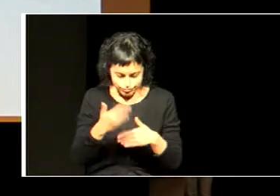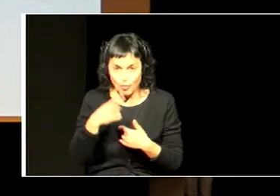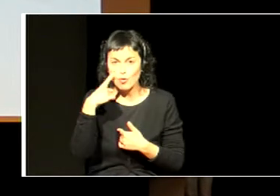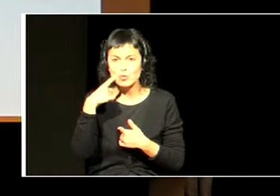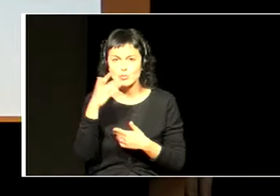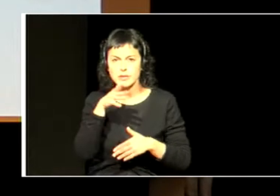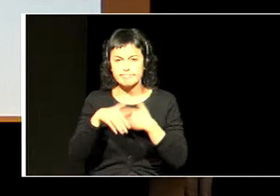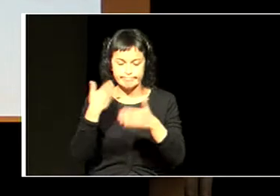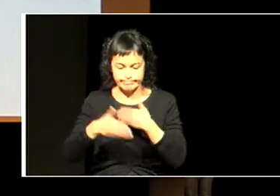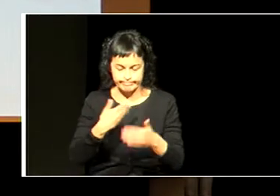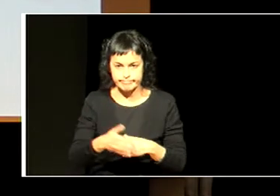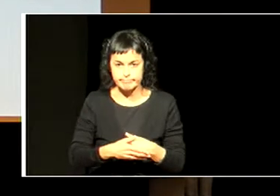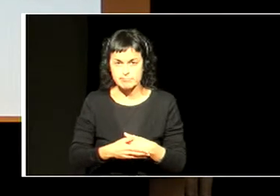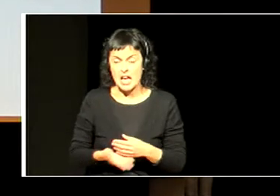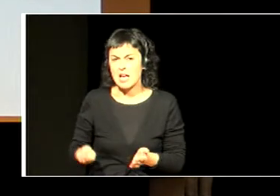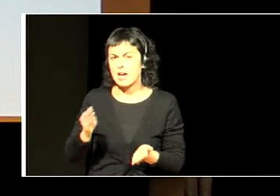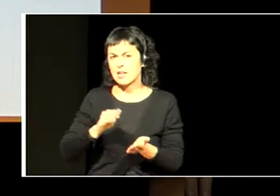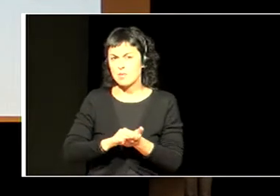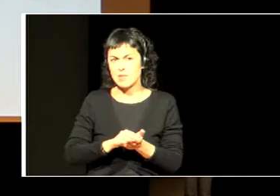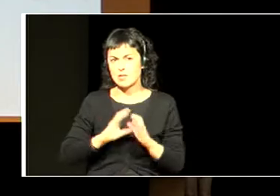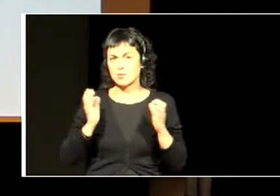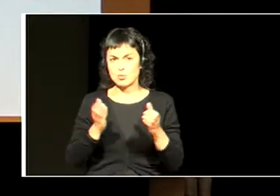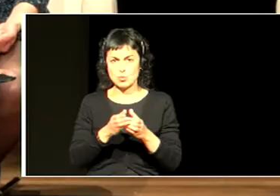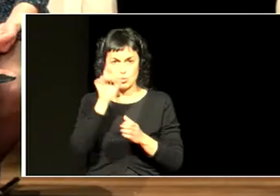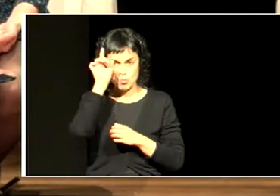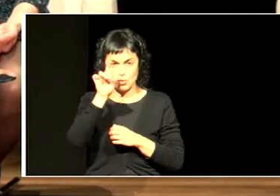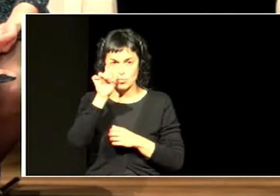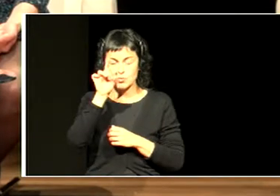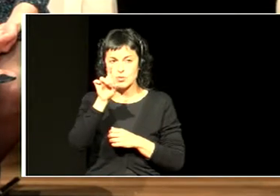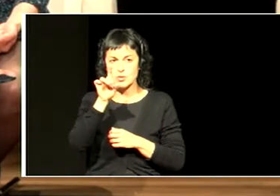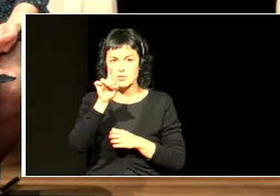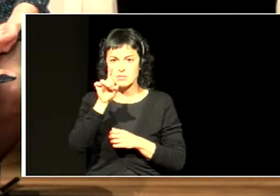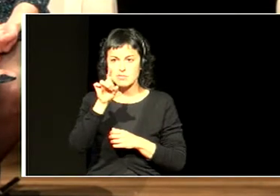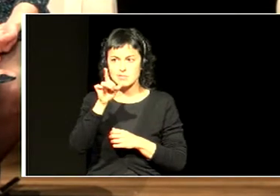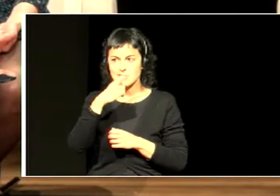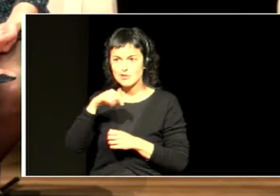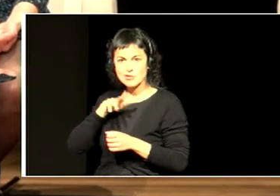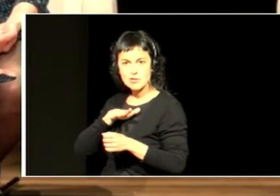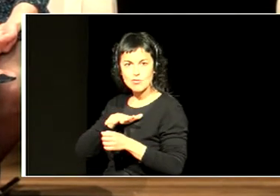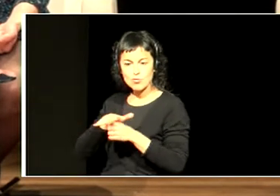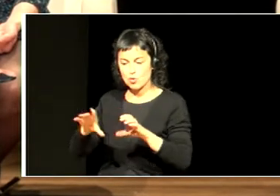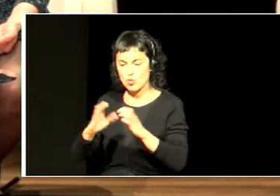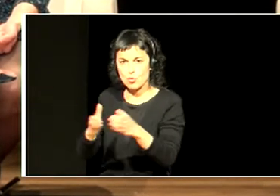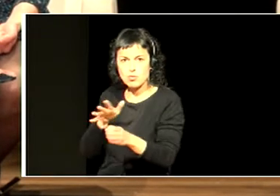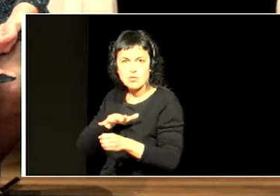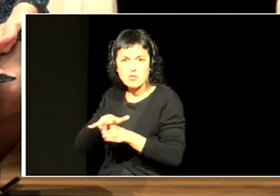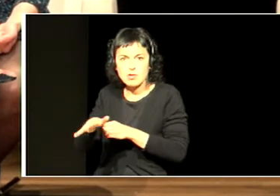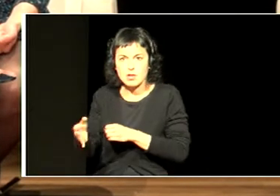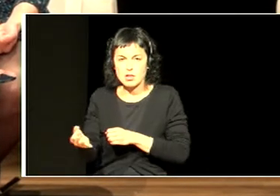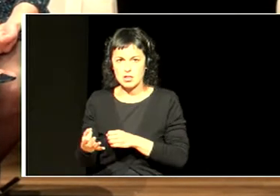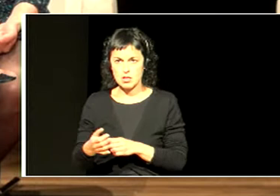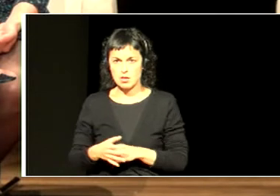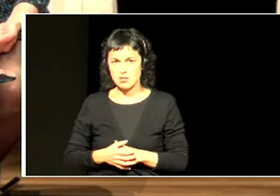guk iragazleok, noski, izan behar gara eragilea alde horretan. Eta gu